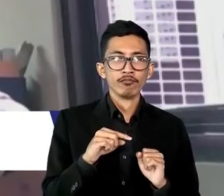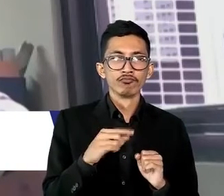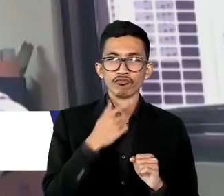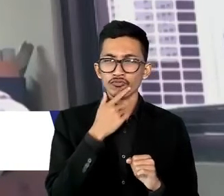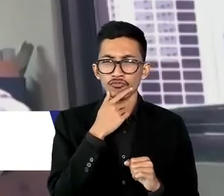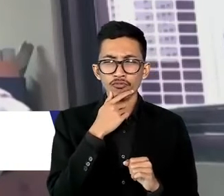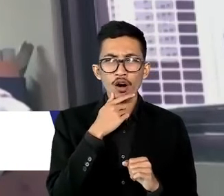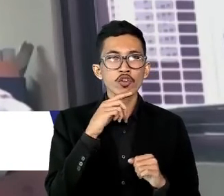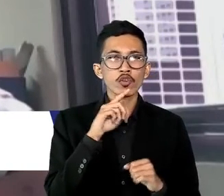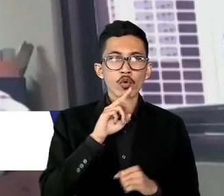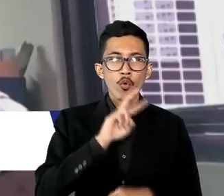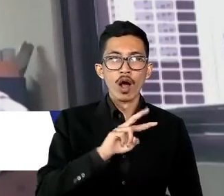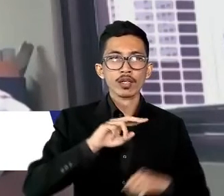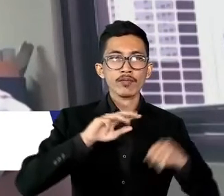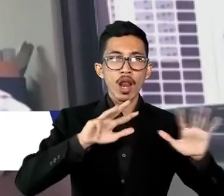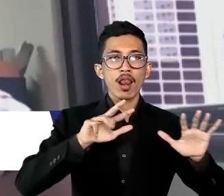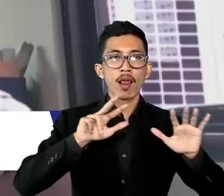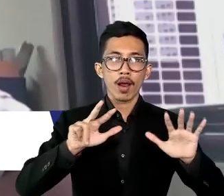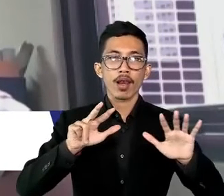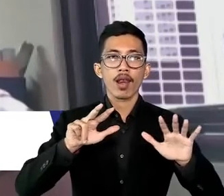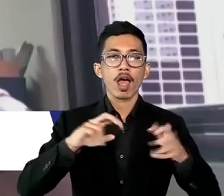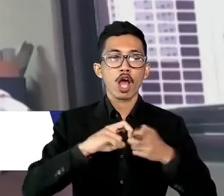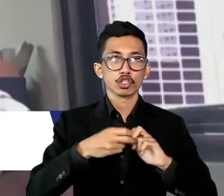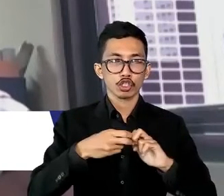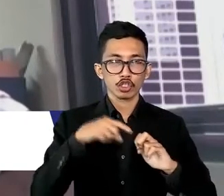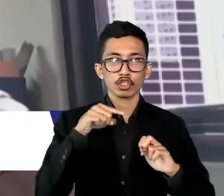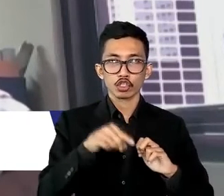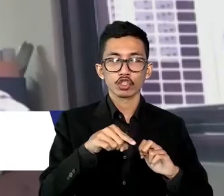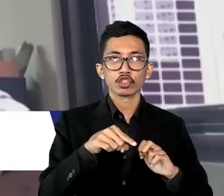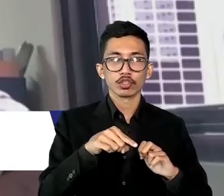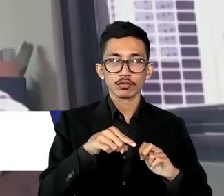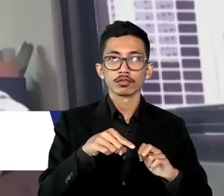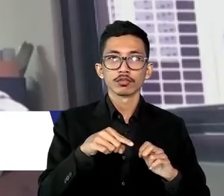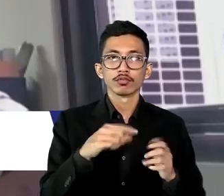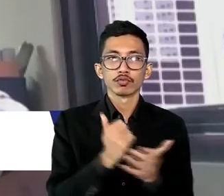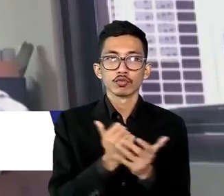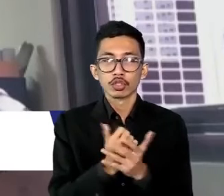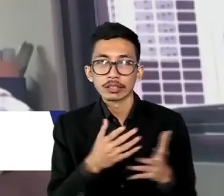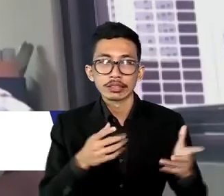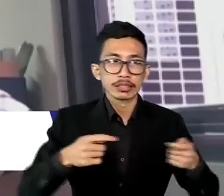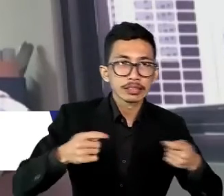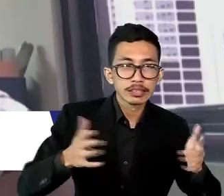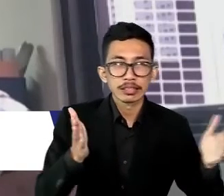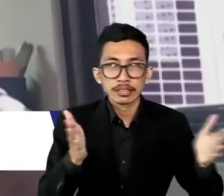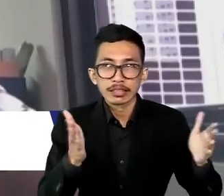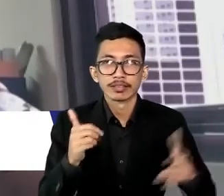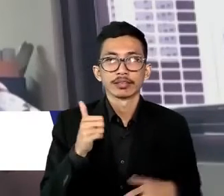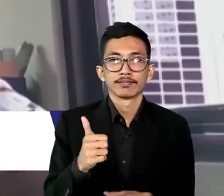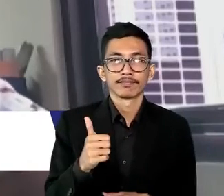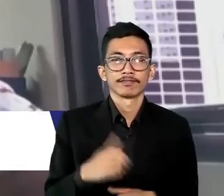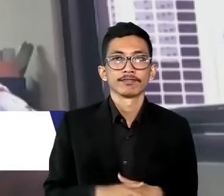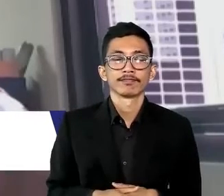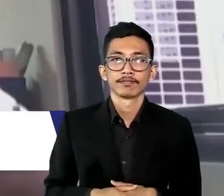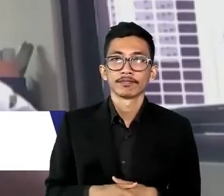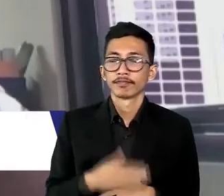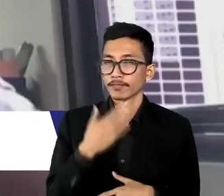sebanyak 298 kasus, dan berangsur ini harapan kami bisa segera tertangani dengan baik. Kira-kira